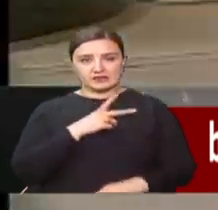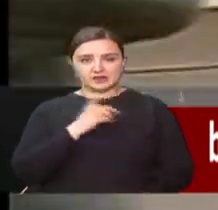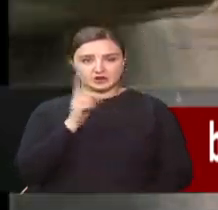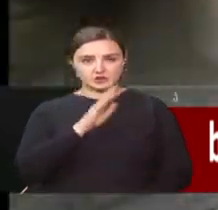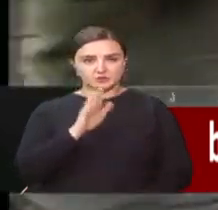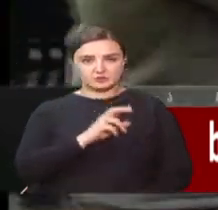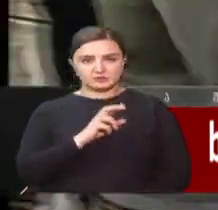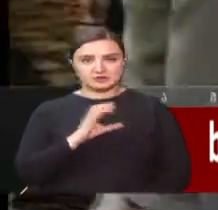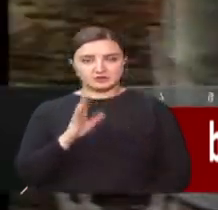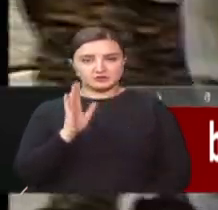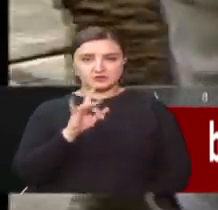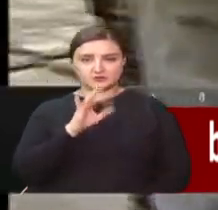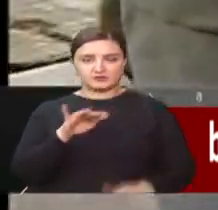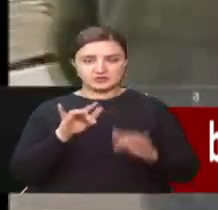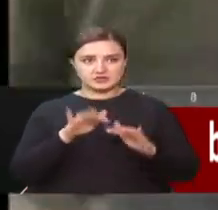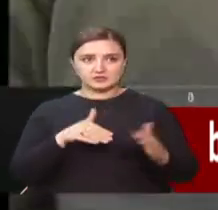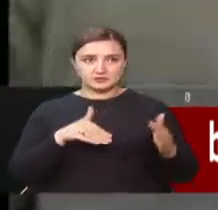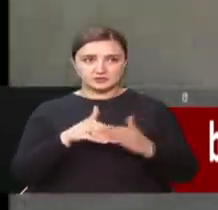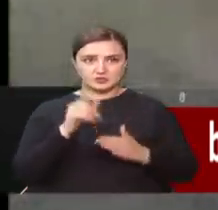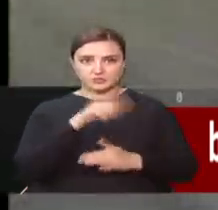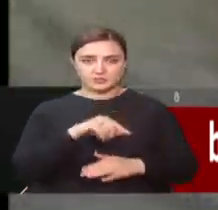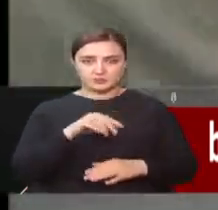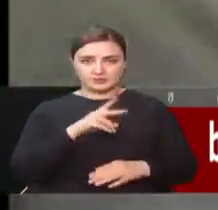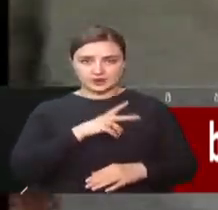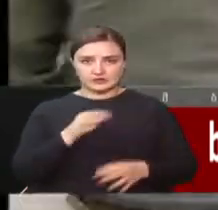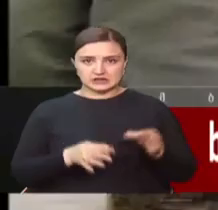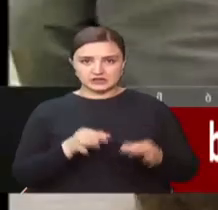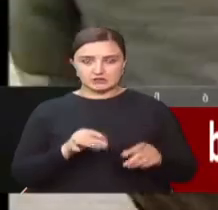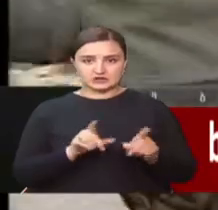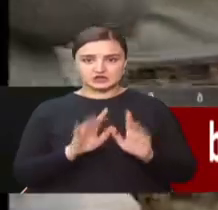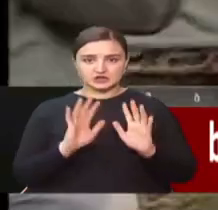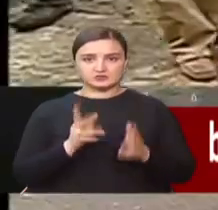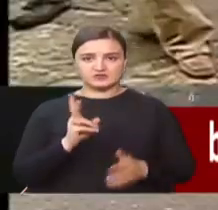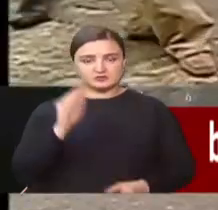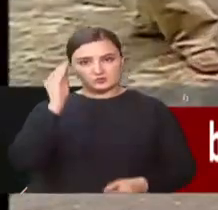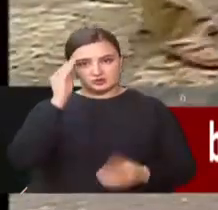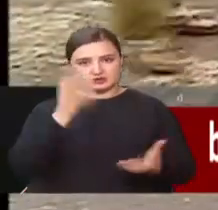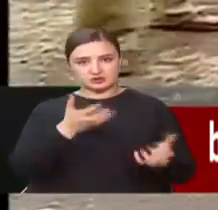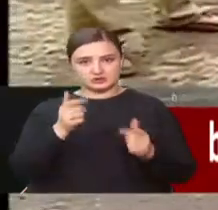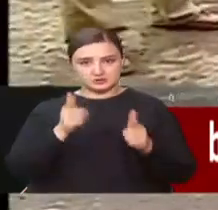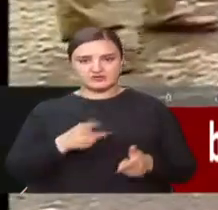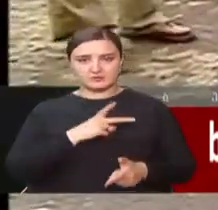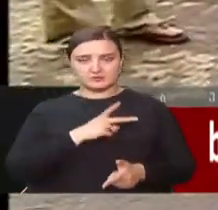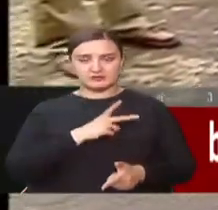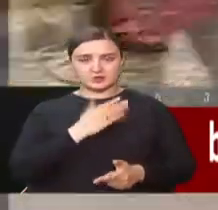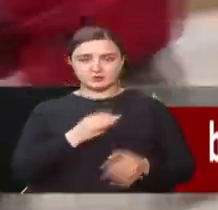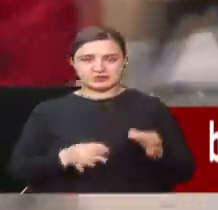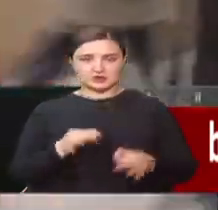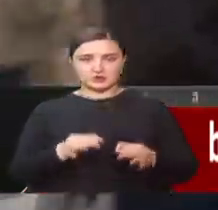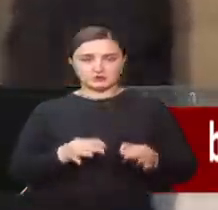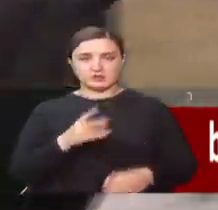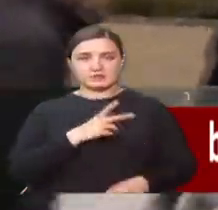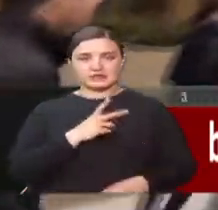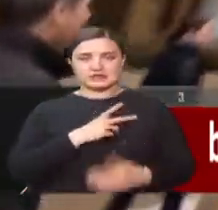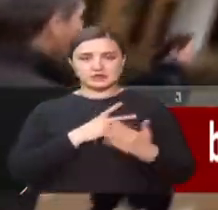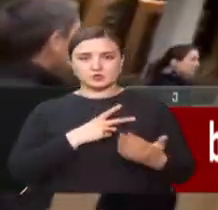ანონსებს. უცნობია მივა თუ არა საქმე ბრიტანულ სასამართლომდე და ასეთ შემთხვევაში ვის პოზიციას გაიზიარებს ბრიტანული მართლმსაჯულება. დიდი